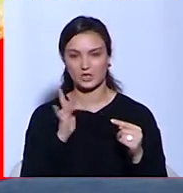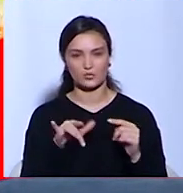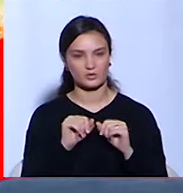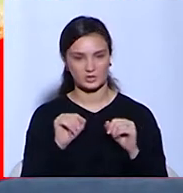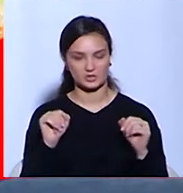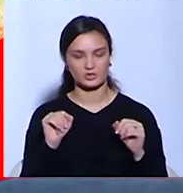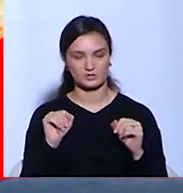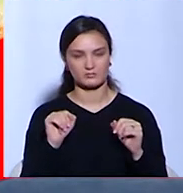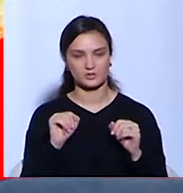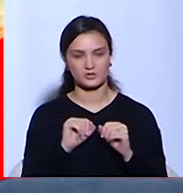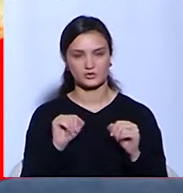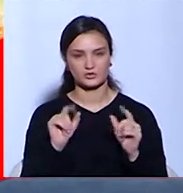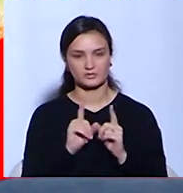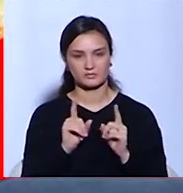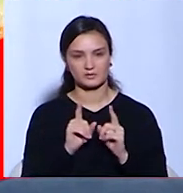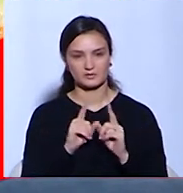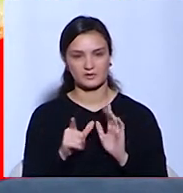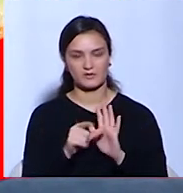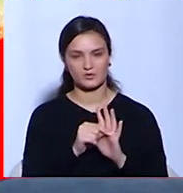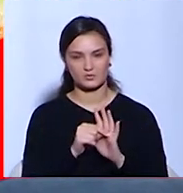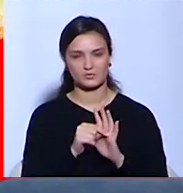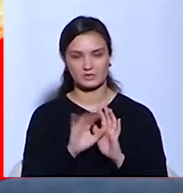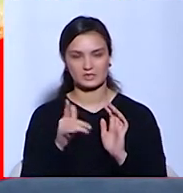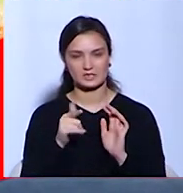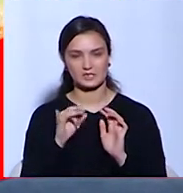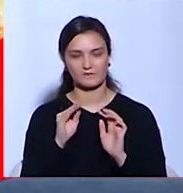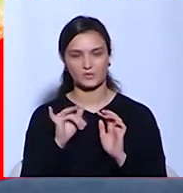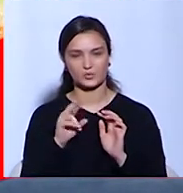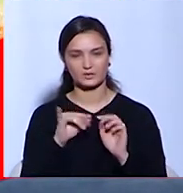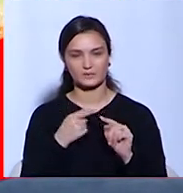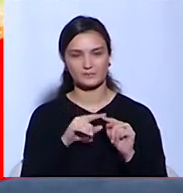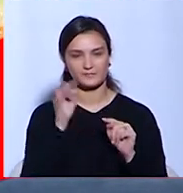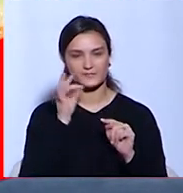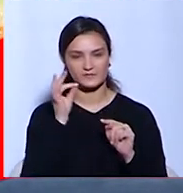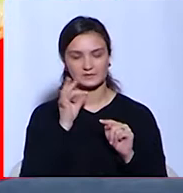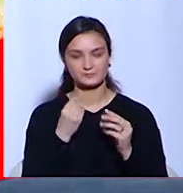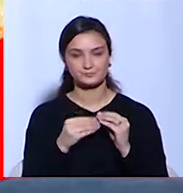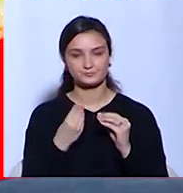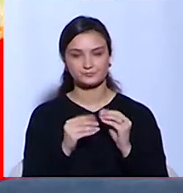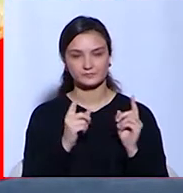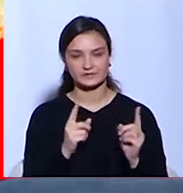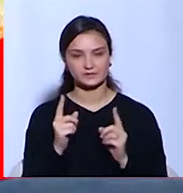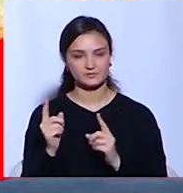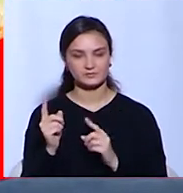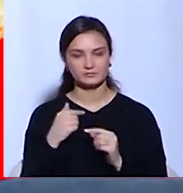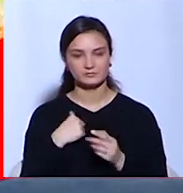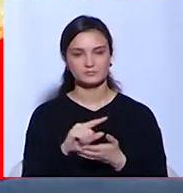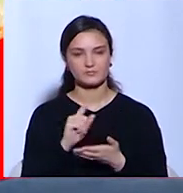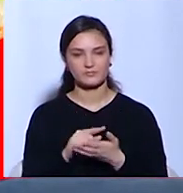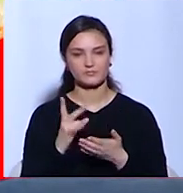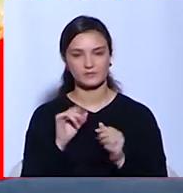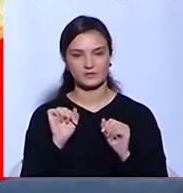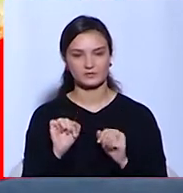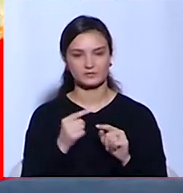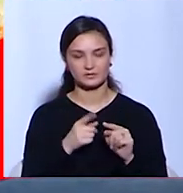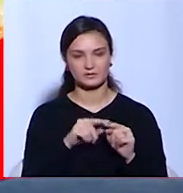შეიძლება და არ შეიძლება დავაყოლოთ არც გრეიპფრუტი და არც გრეიპფრუტის წვენი, თუნდაც 10-წუთიანი ინტერვალით. ჩვენ აუცილებლად უნდა